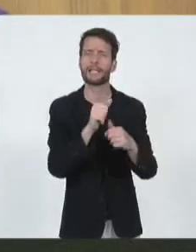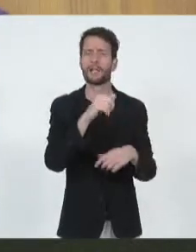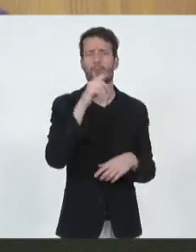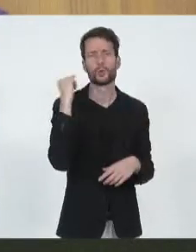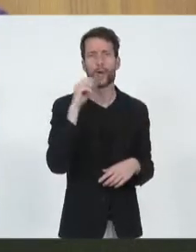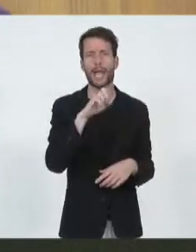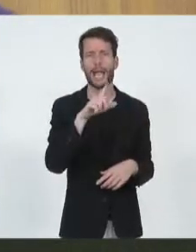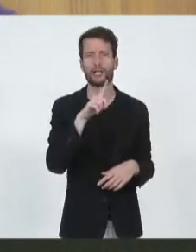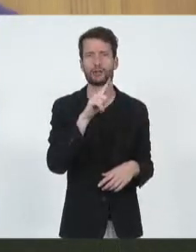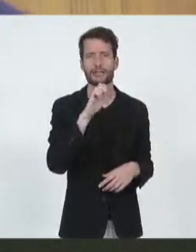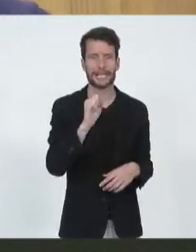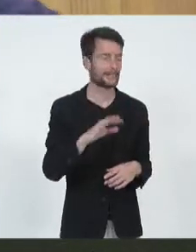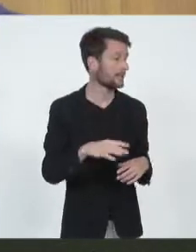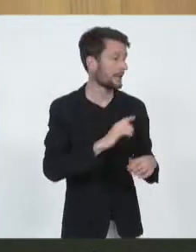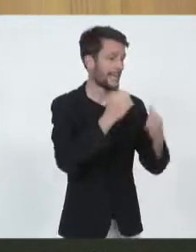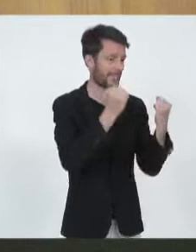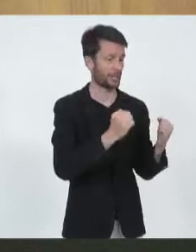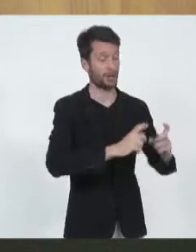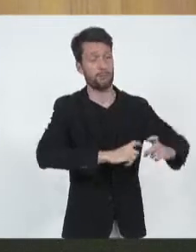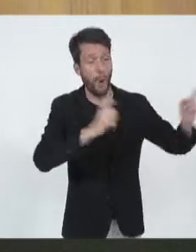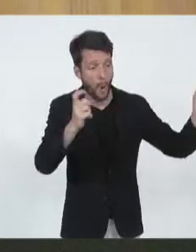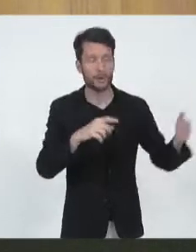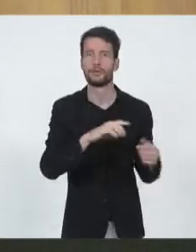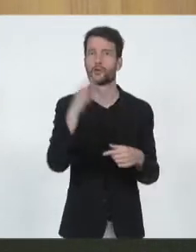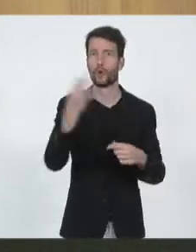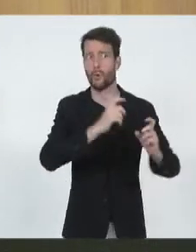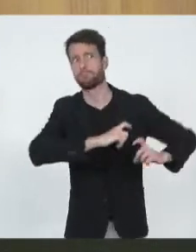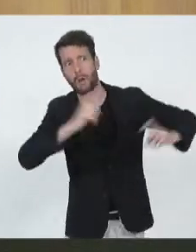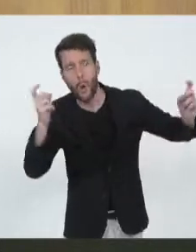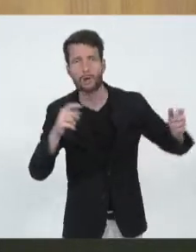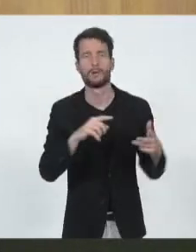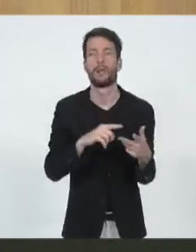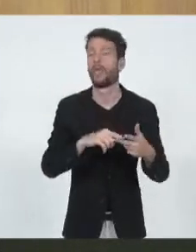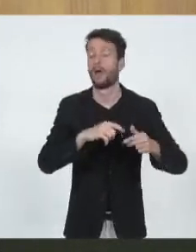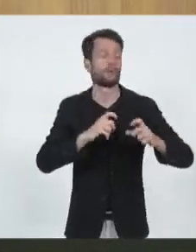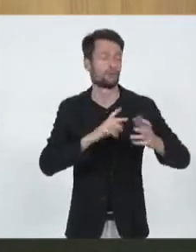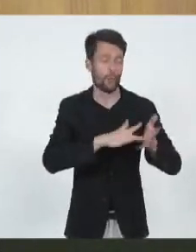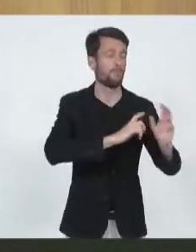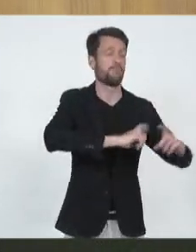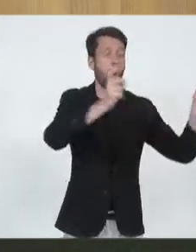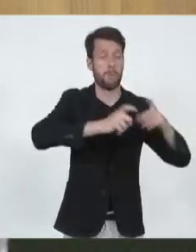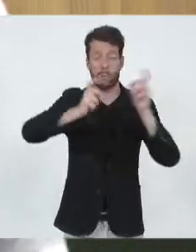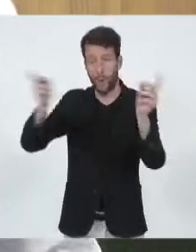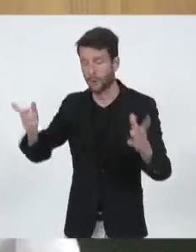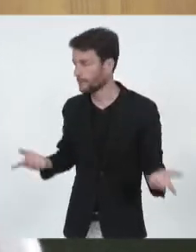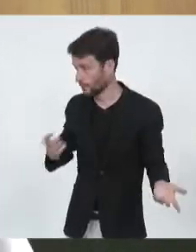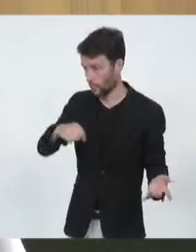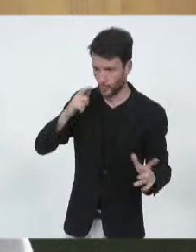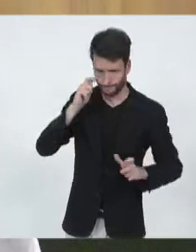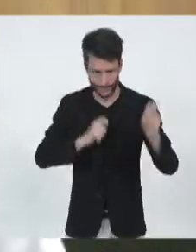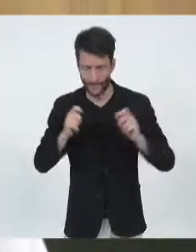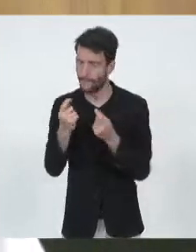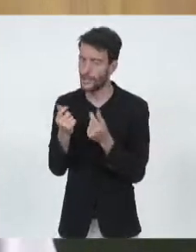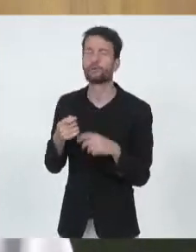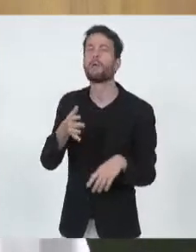hausse des taux, la hausse de l'énergie, le point d'indice, etc. Nous sommes donc très attentifs aux finances communautaires et on ne peut pas décider sur un